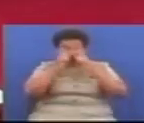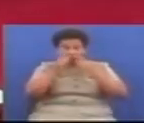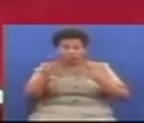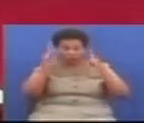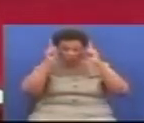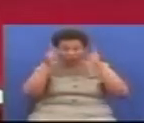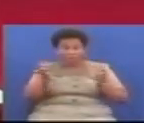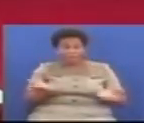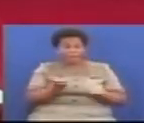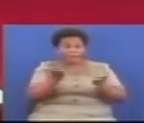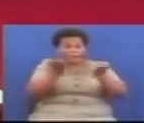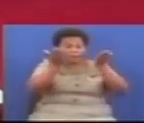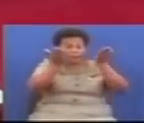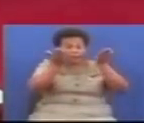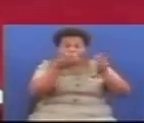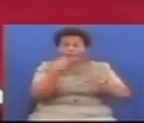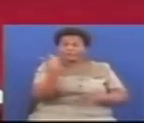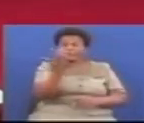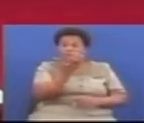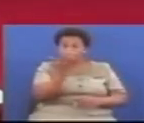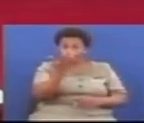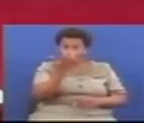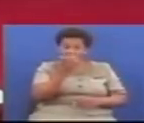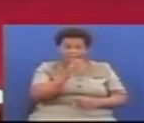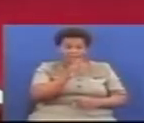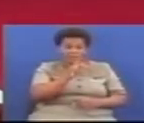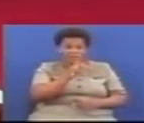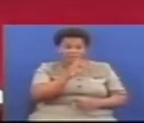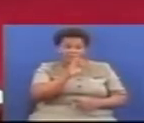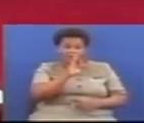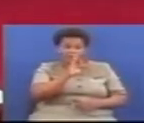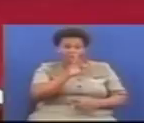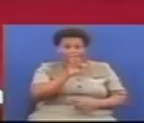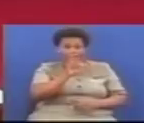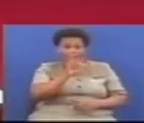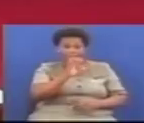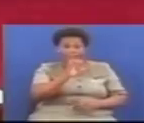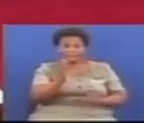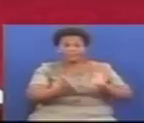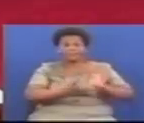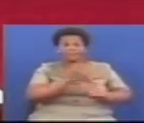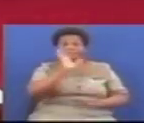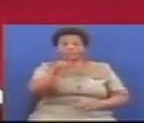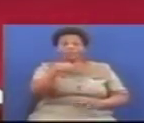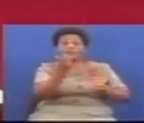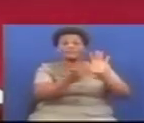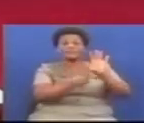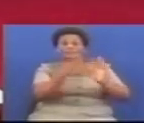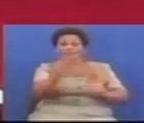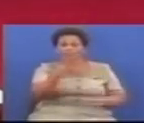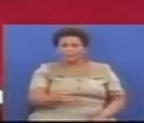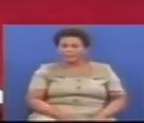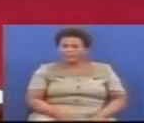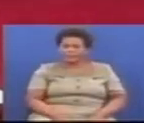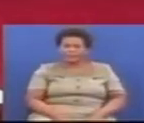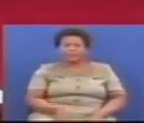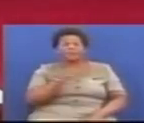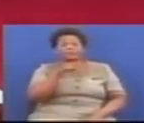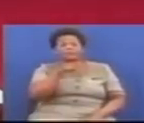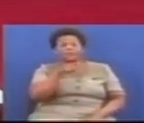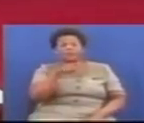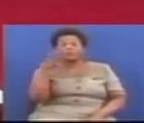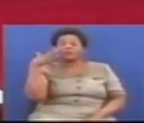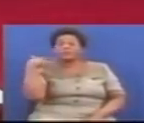Folk Development College KFDC kilianzishwa mwaka 1964 kikijulikana kama Farmers Training Center